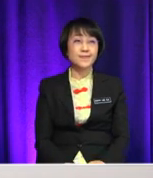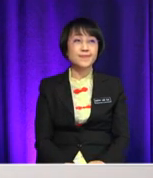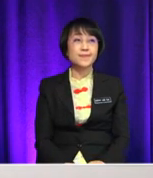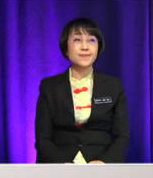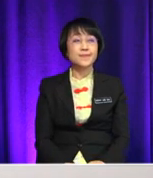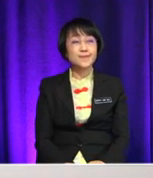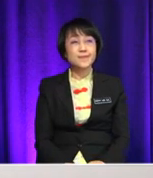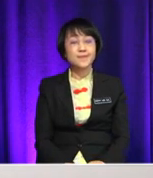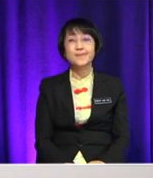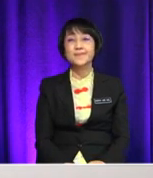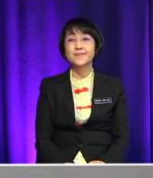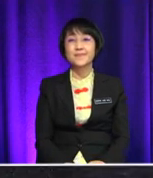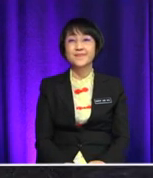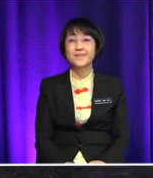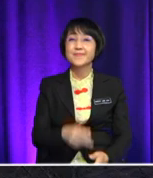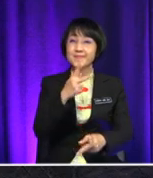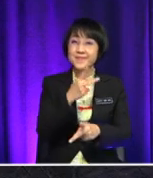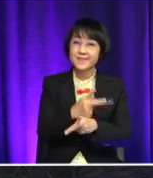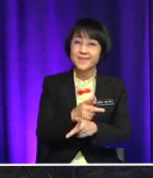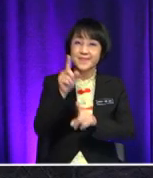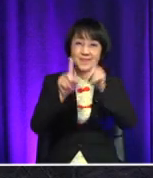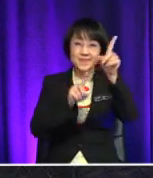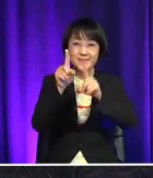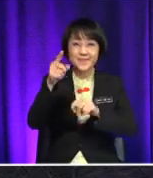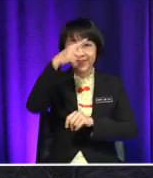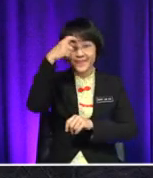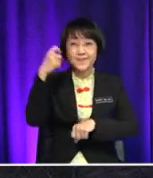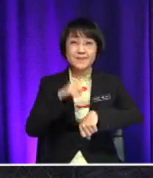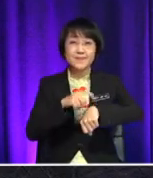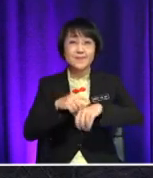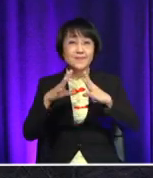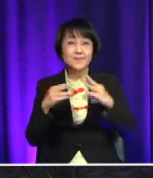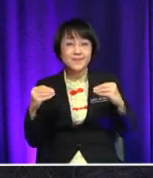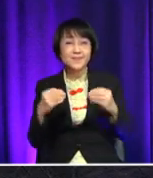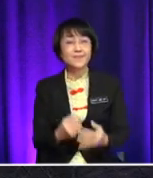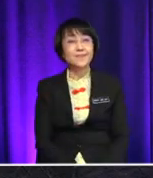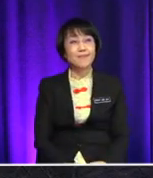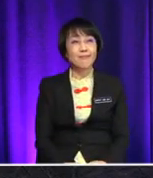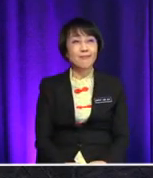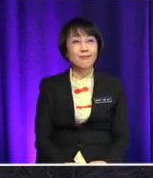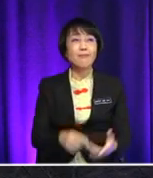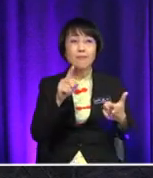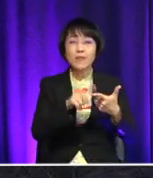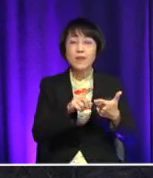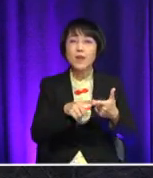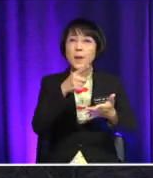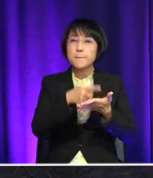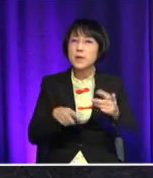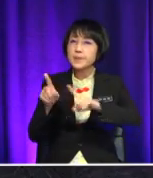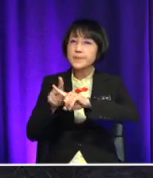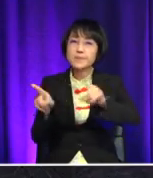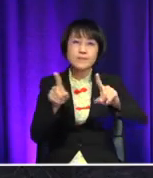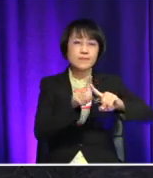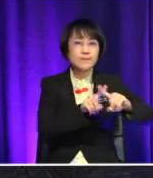kita simpan bintang yang seterusnya Yus di kedalam kelas nanti oke yang kedua Saya nak tangannya pula lah aku pembiasaan bila tanya